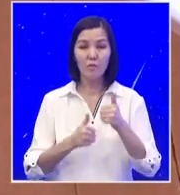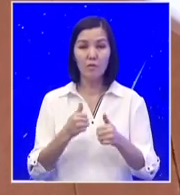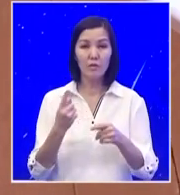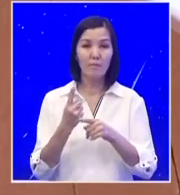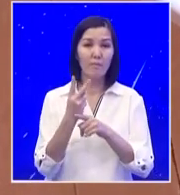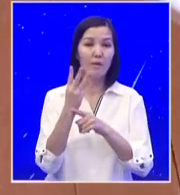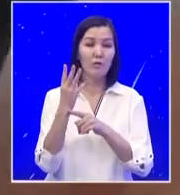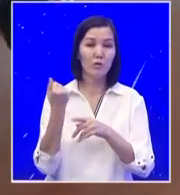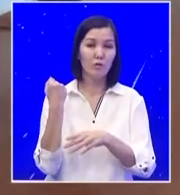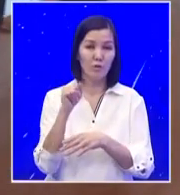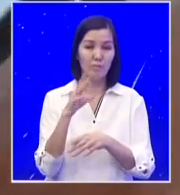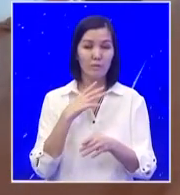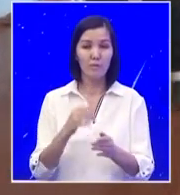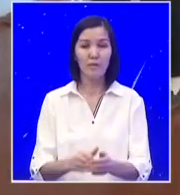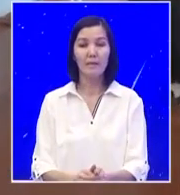топ жарды.